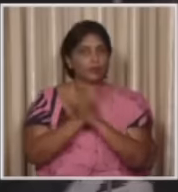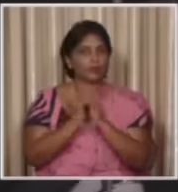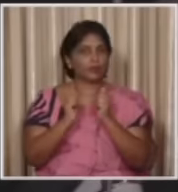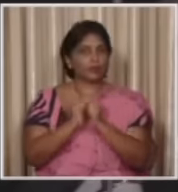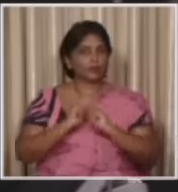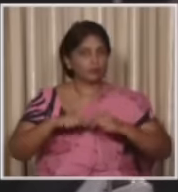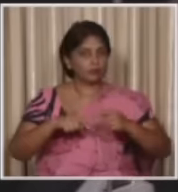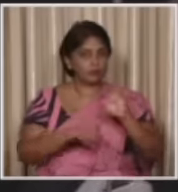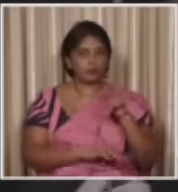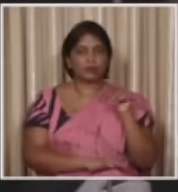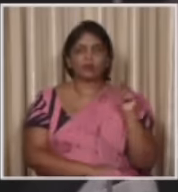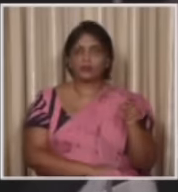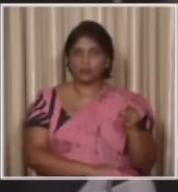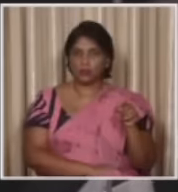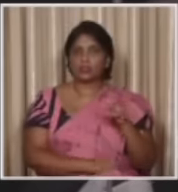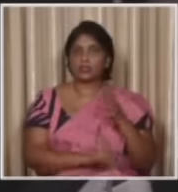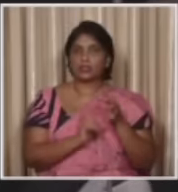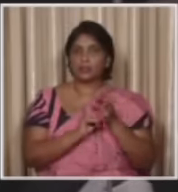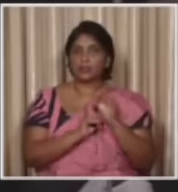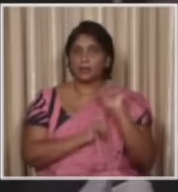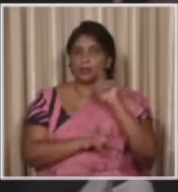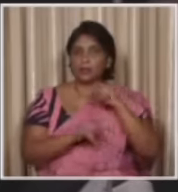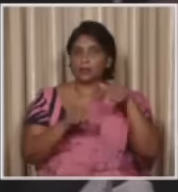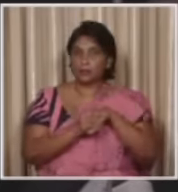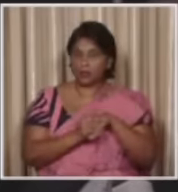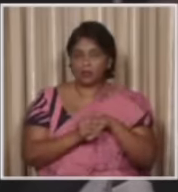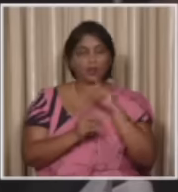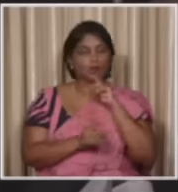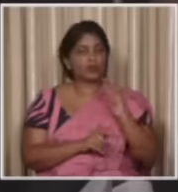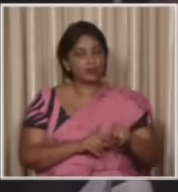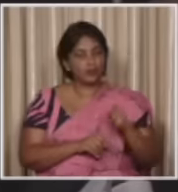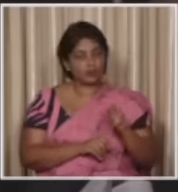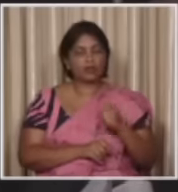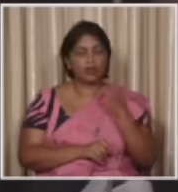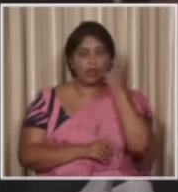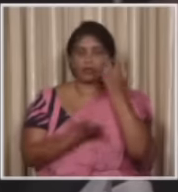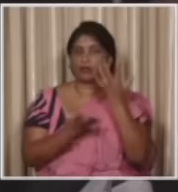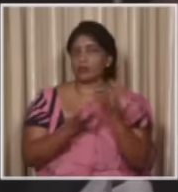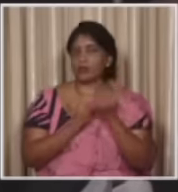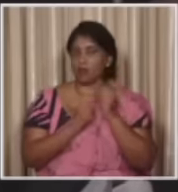ඉටු කිරීමේදී සභාව විසින් අග්‍රනිශ්චයකාරවරයාගේ අදහස් ලබාගත යුත්තේ.